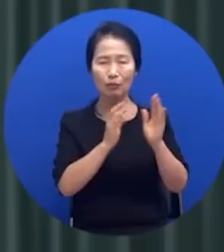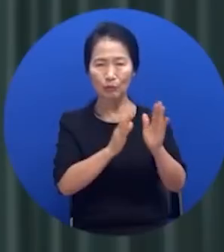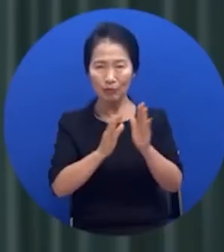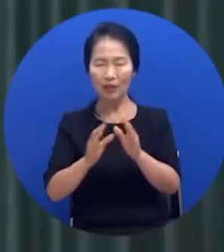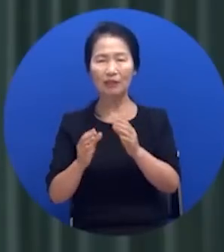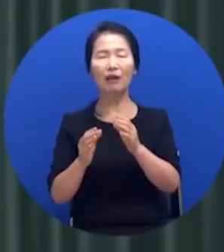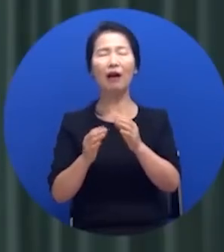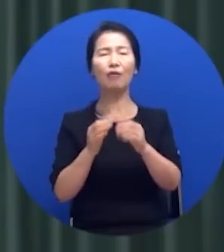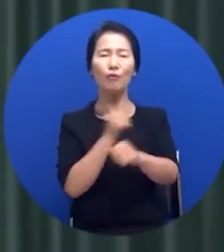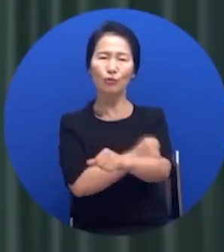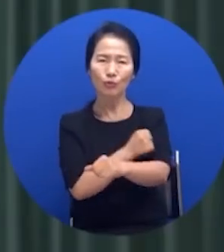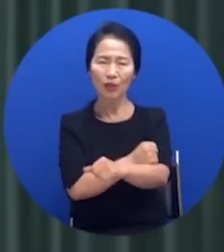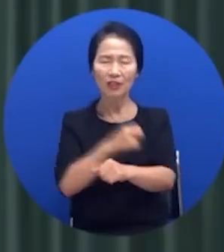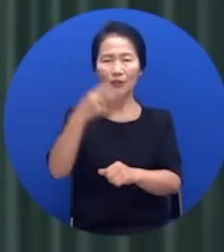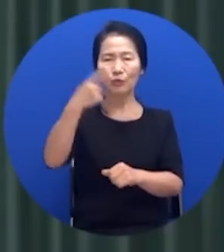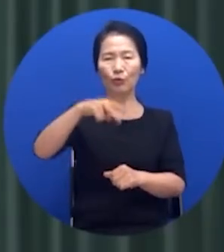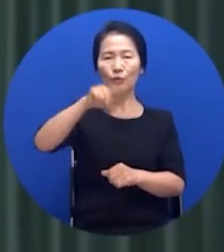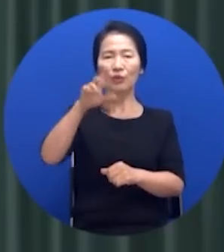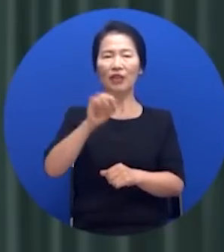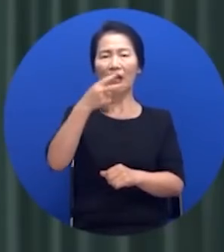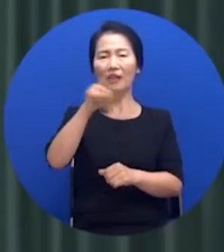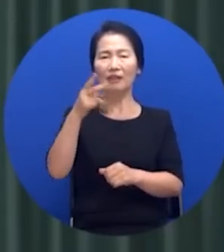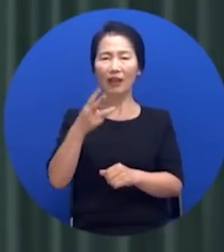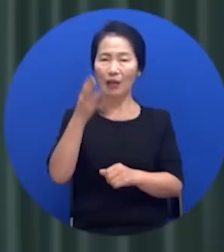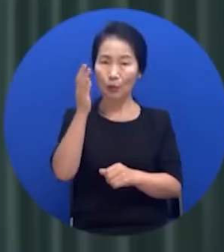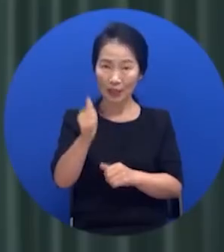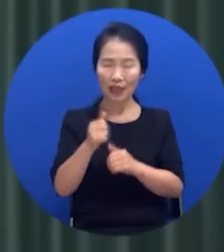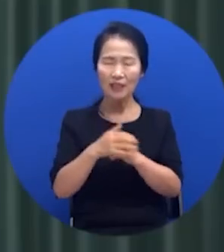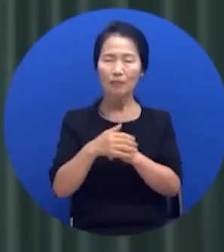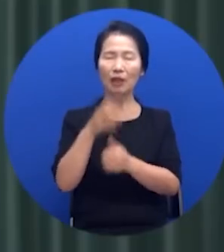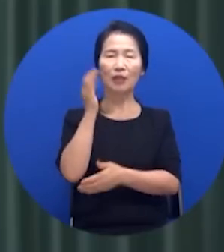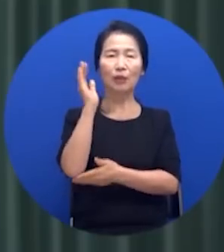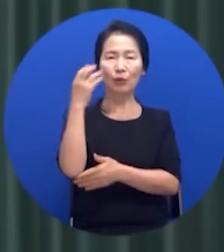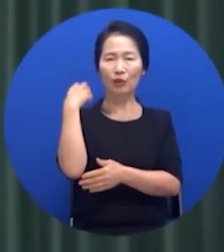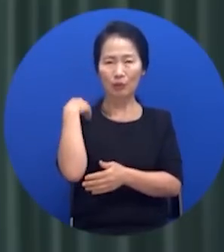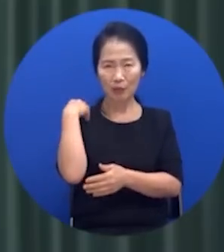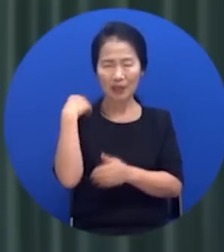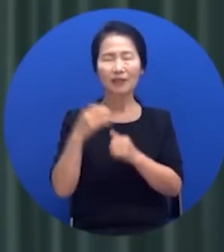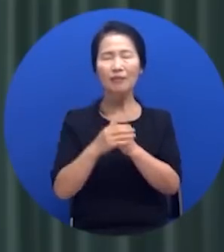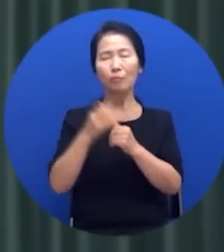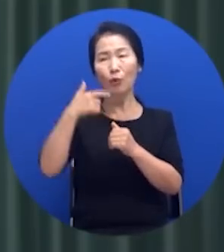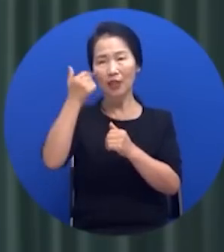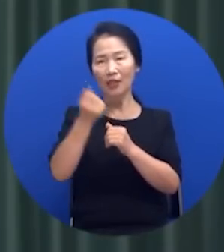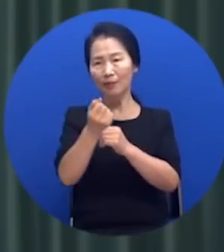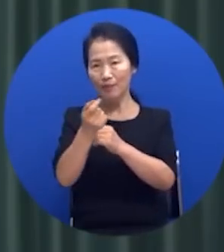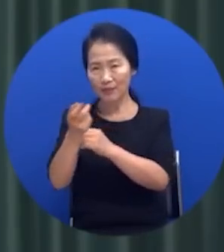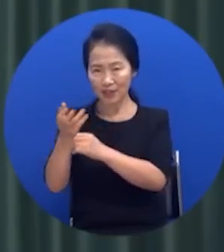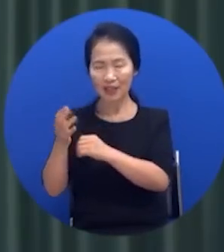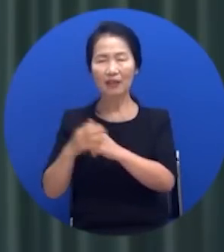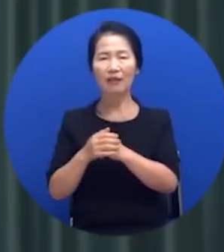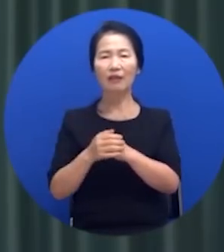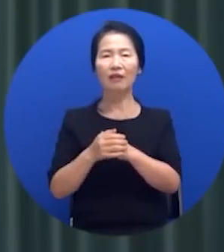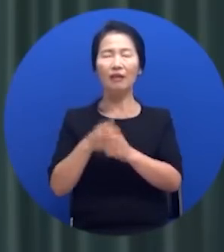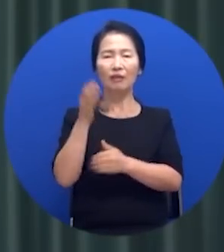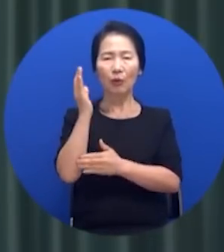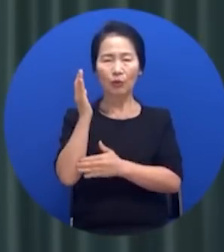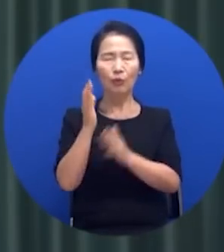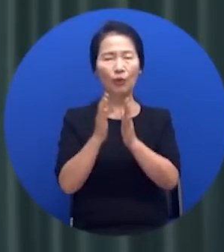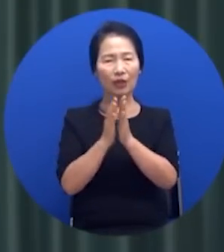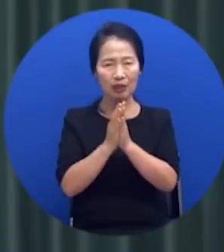애써주신 주상달 회장님, 설교를 맡아주신 이성희 목사님을 비롯해 설교와